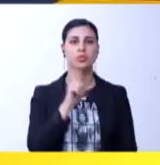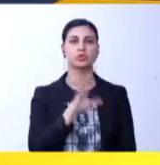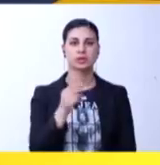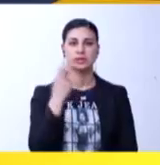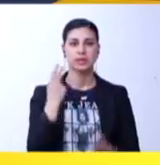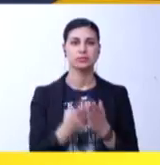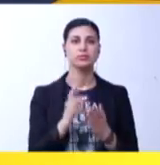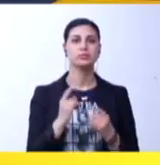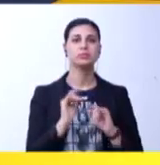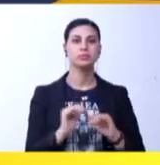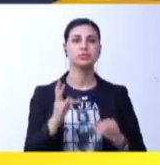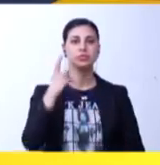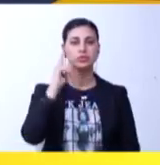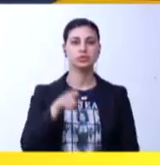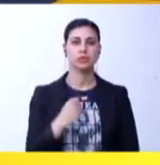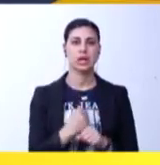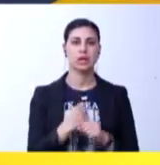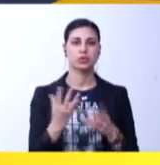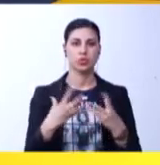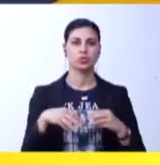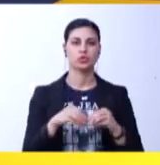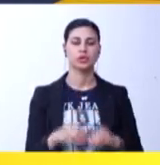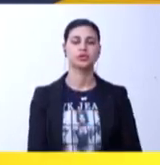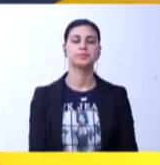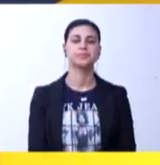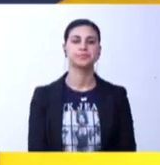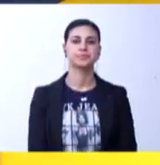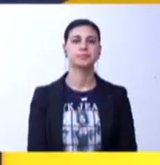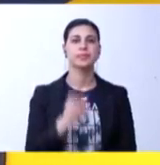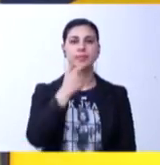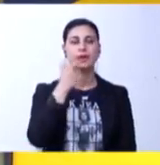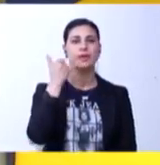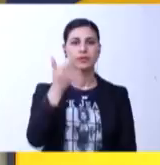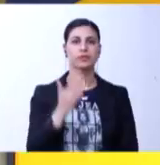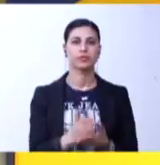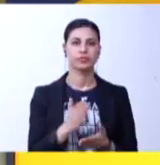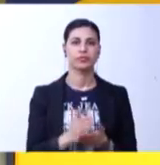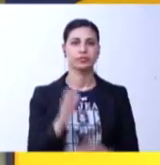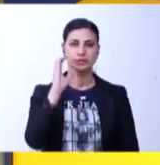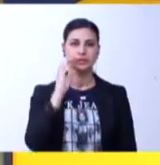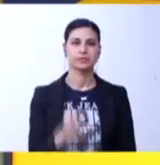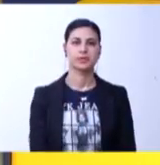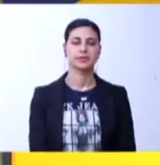ეს აჩვენეთ და ბავშვებს აჩვენეთ, რომ გააკეთოთ ოჯახში. მაყურებელი გვერდება, დილამშვიდობისა, გისმენთ.